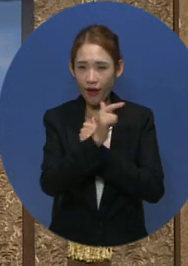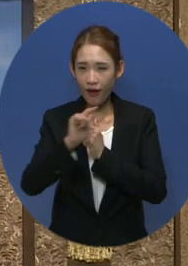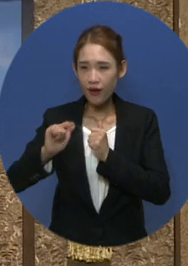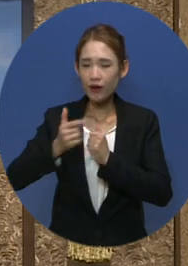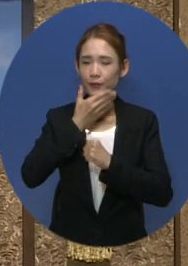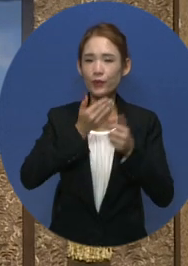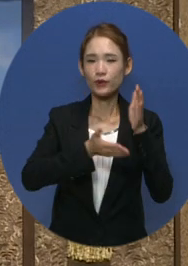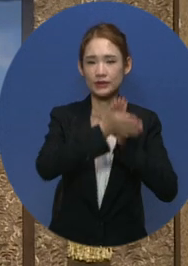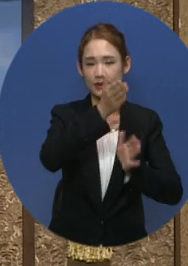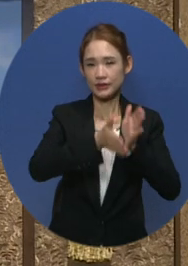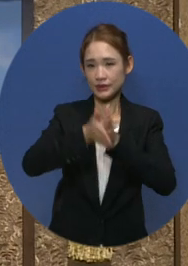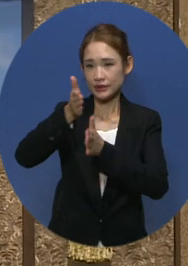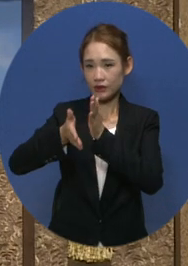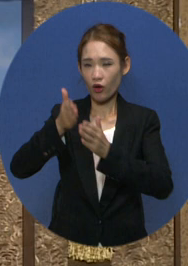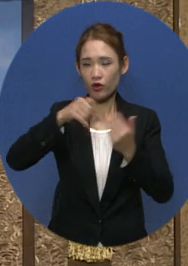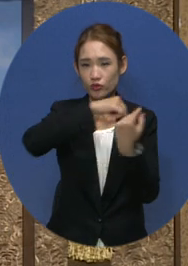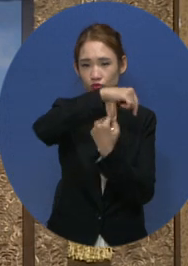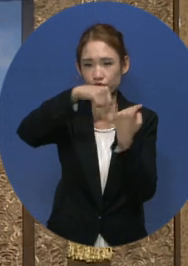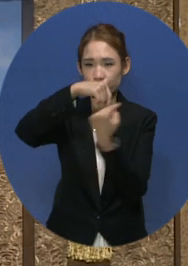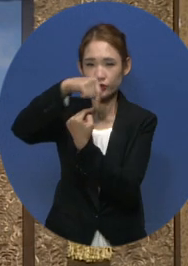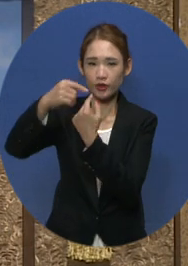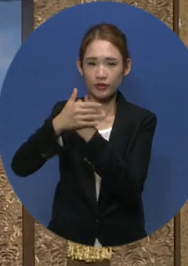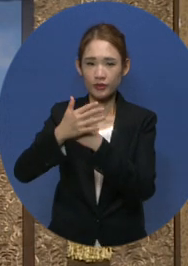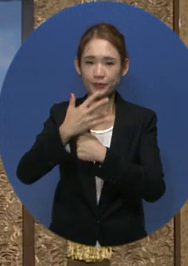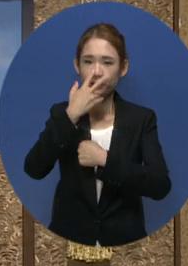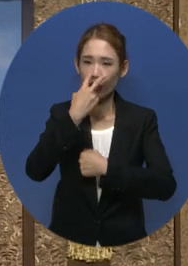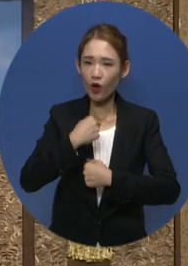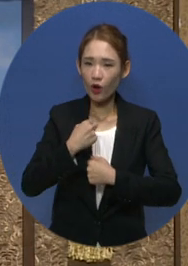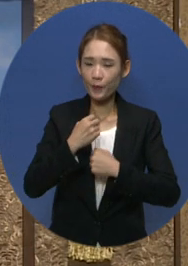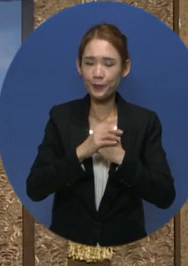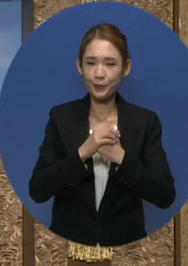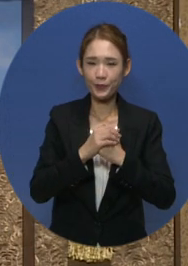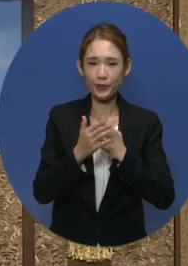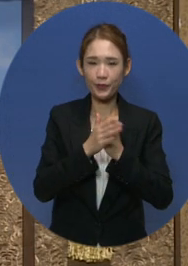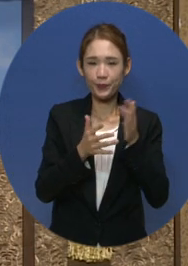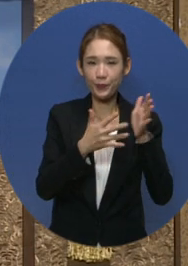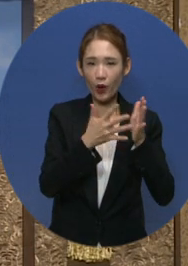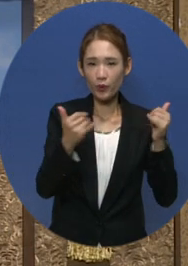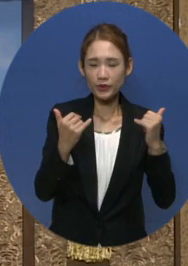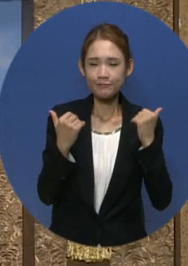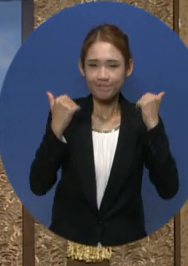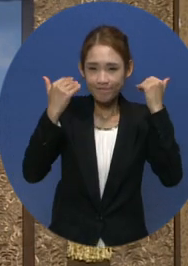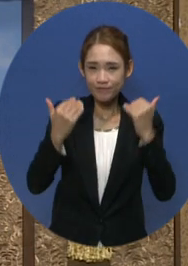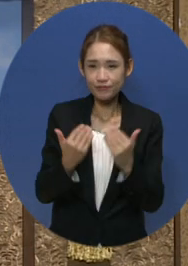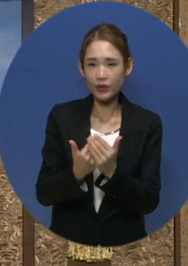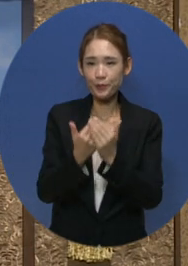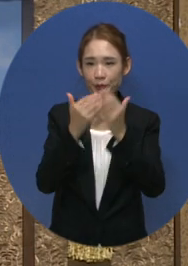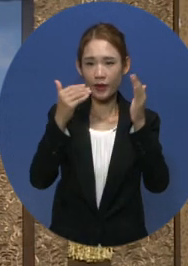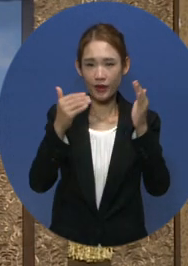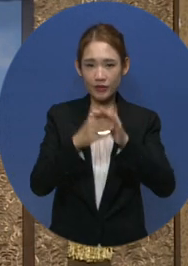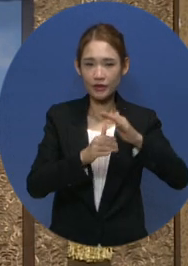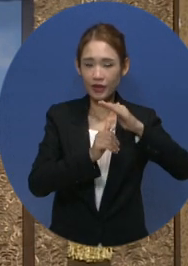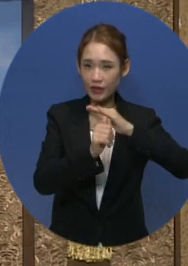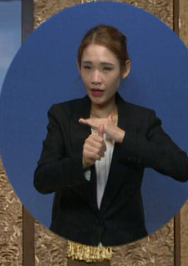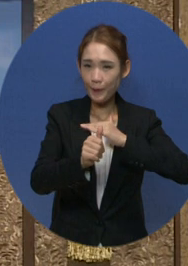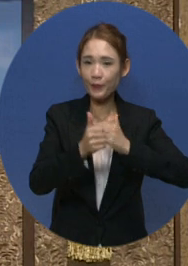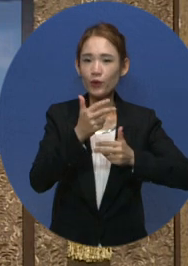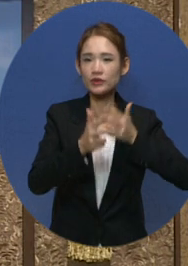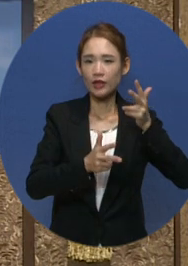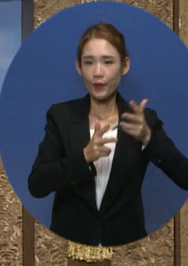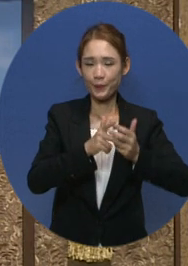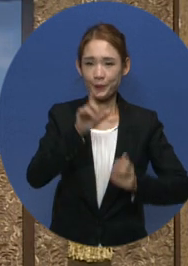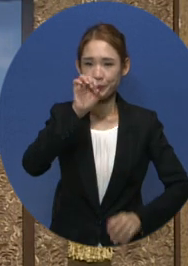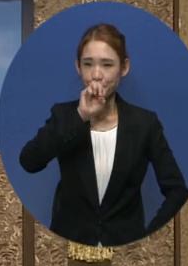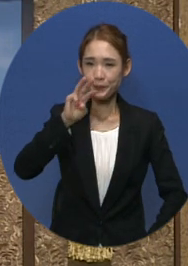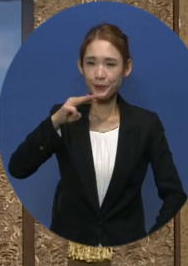운영하면서 시설법인까지 겸하는 그런 법인으로 성장했습니다. 네. 대표적인 사업은